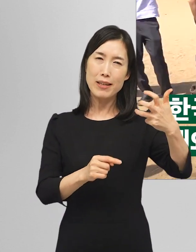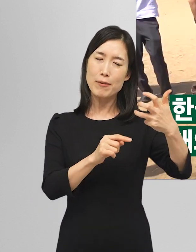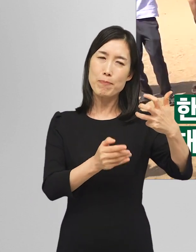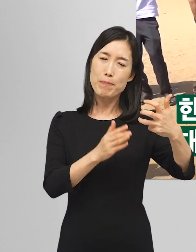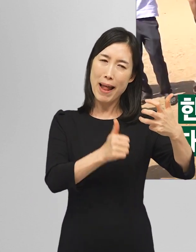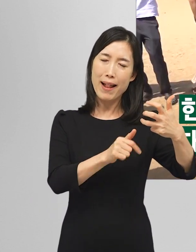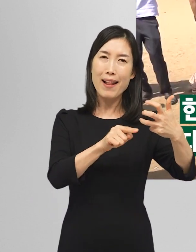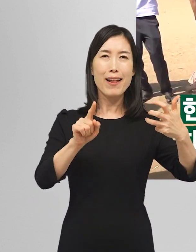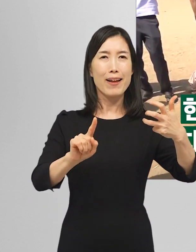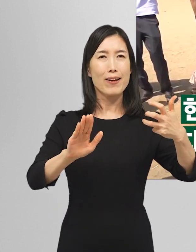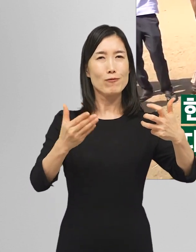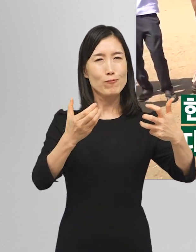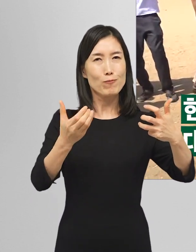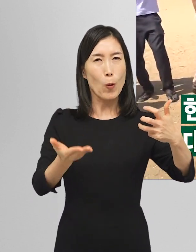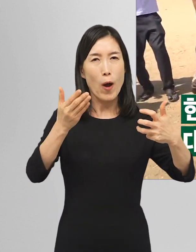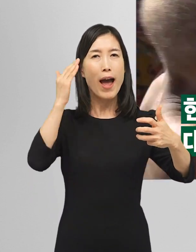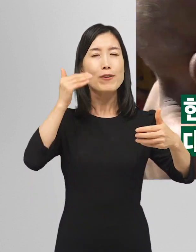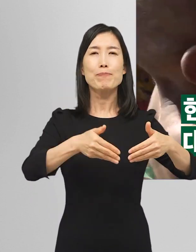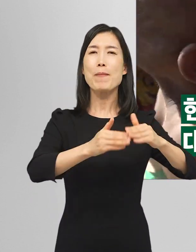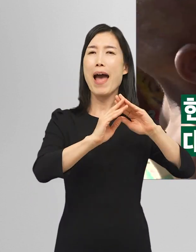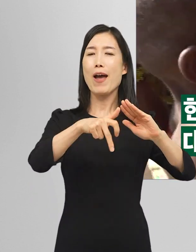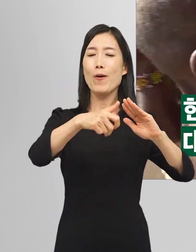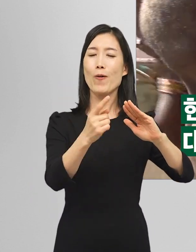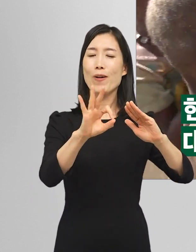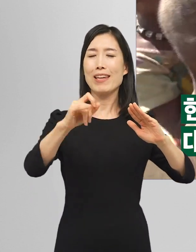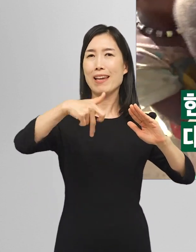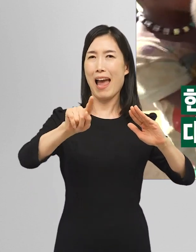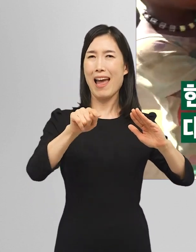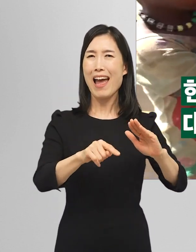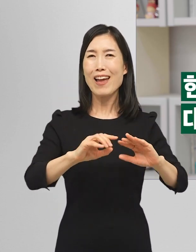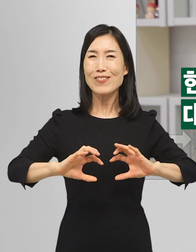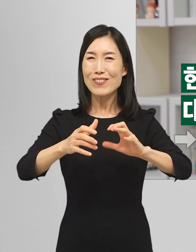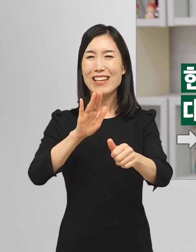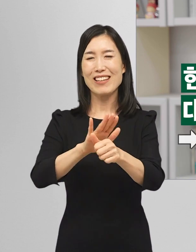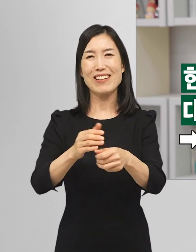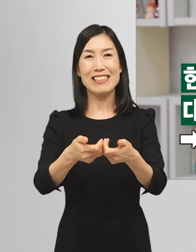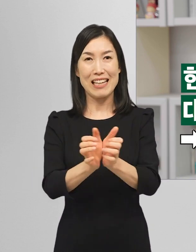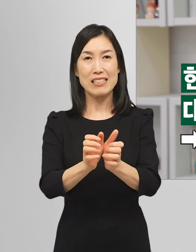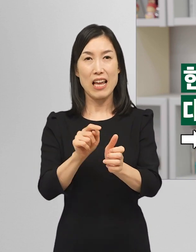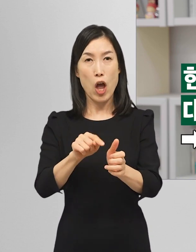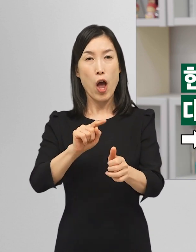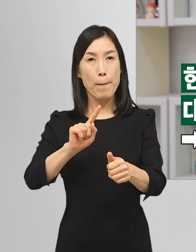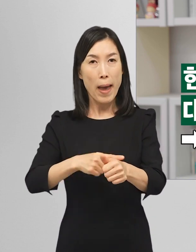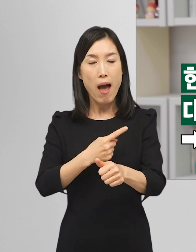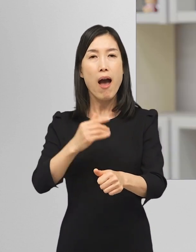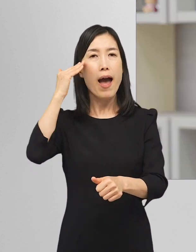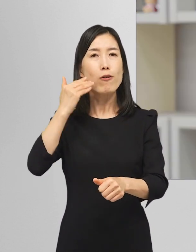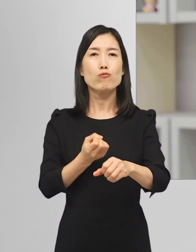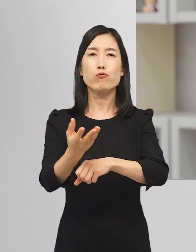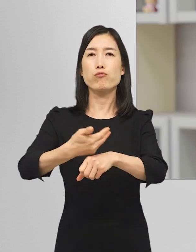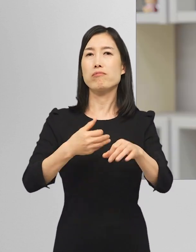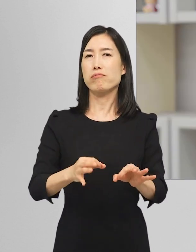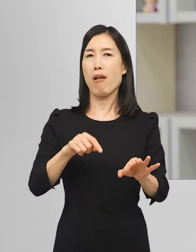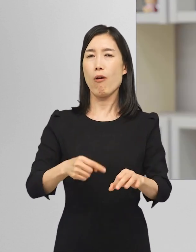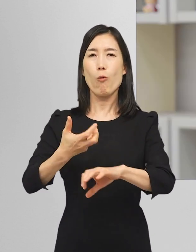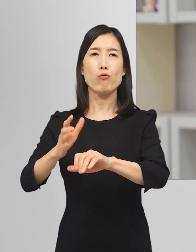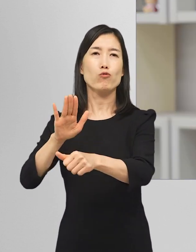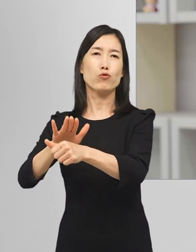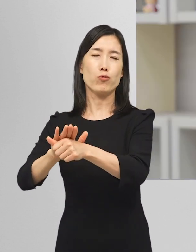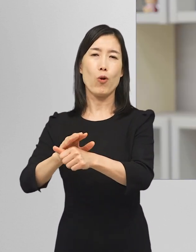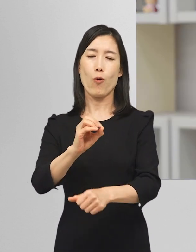되고 한국수출입은행의 대외경제협력기금을 만들게 되면서 본격적으로 ODA를 시작했습니다. 작년에 윤석열